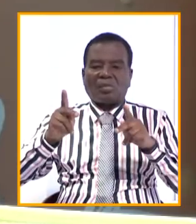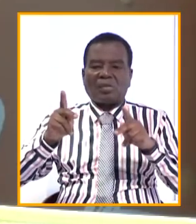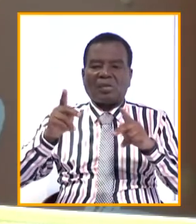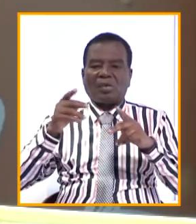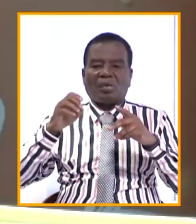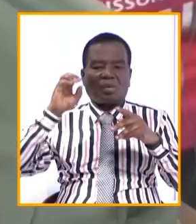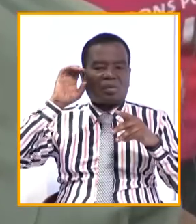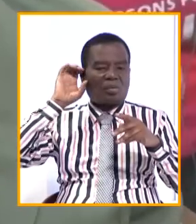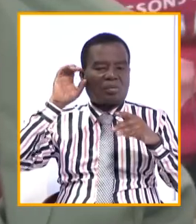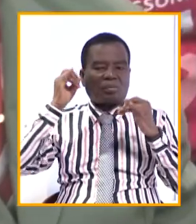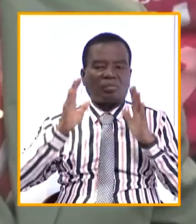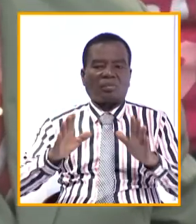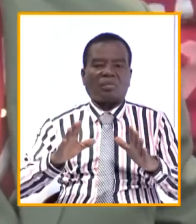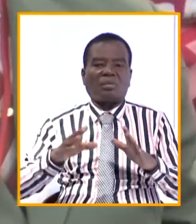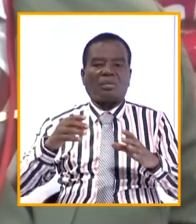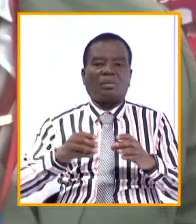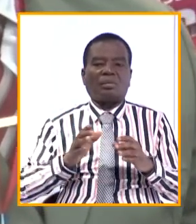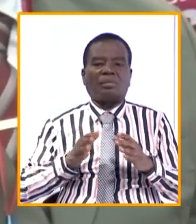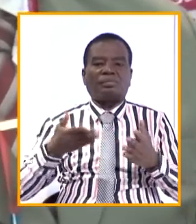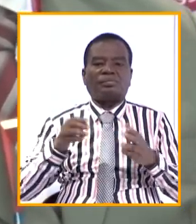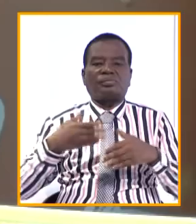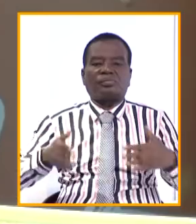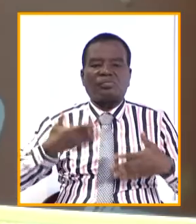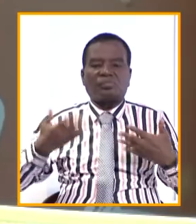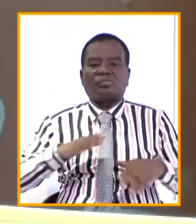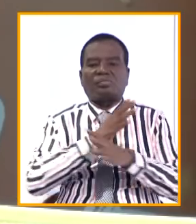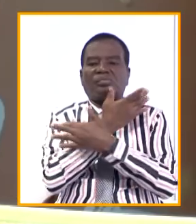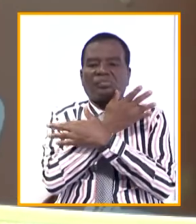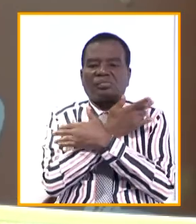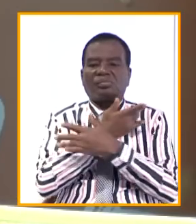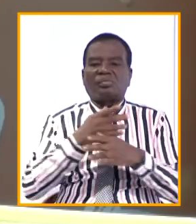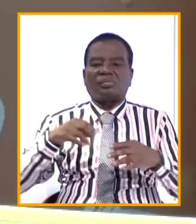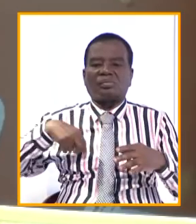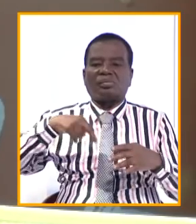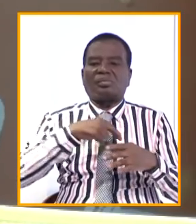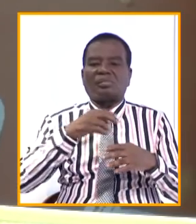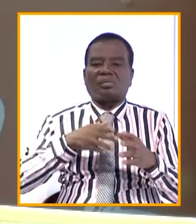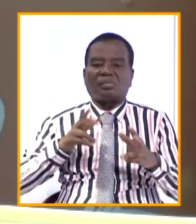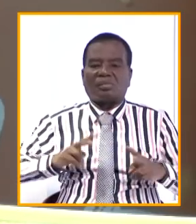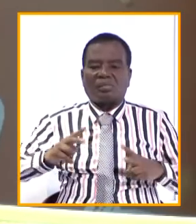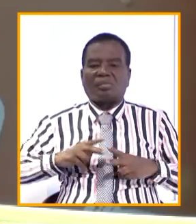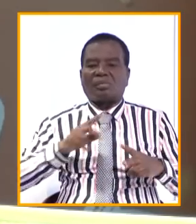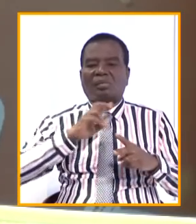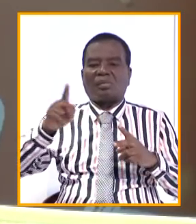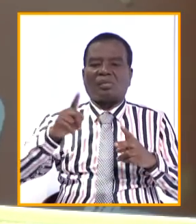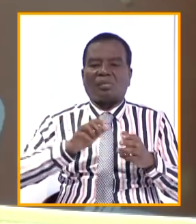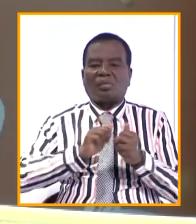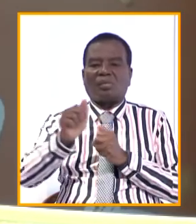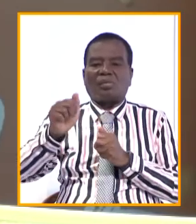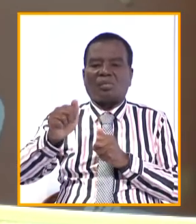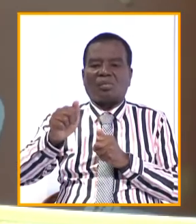chaîne de se divertir, mais se divertir sainement. Et c'est pourquoi nos émissions de vacances, loin d'être des émissions